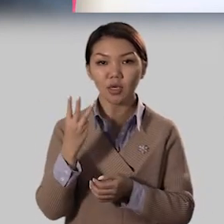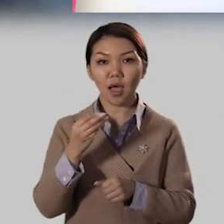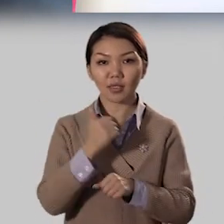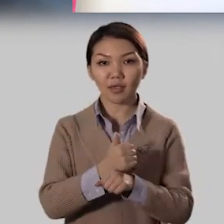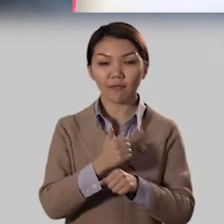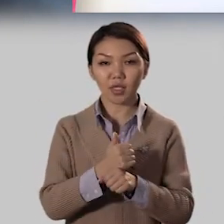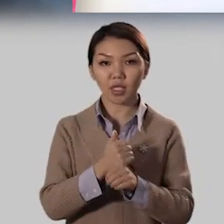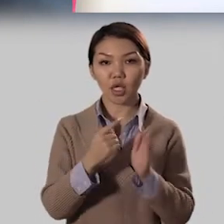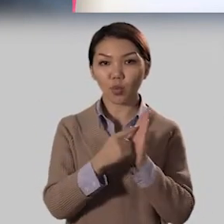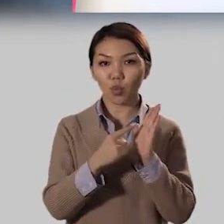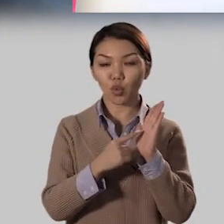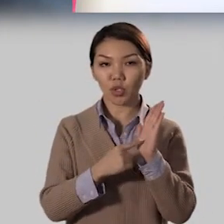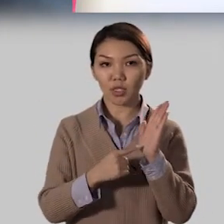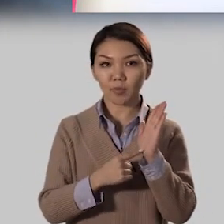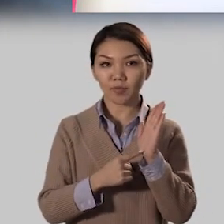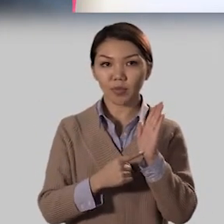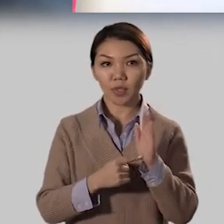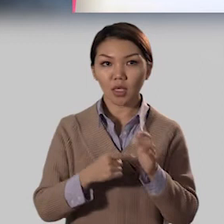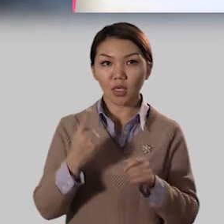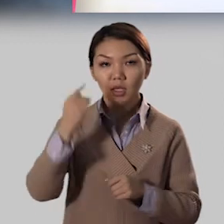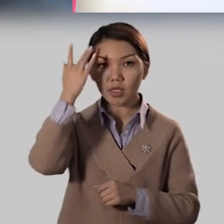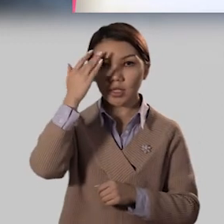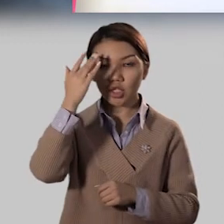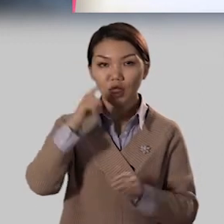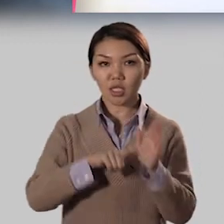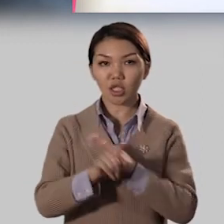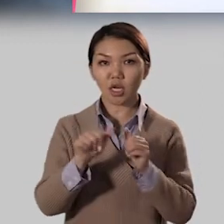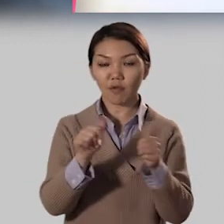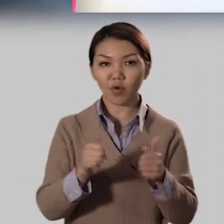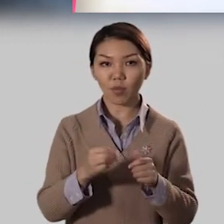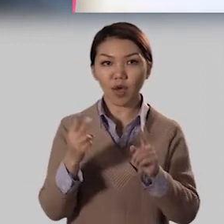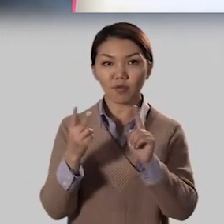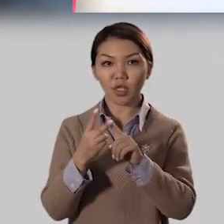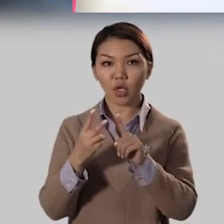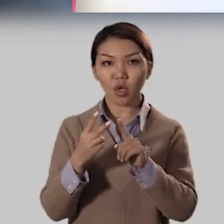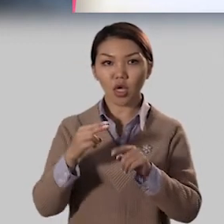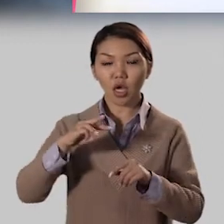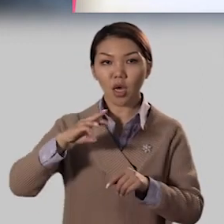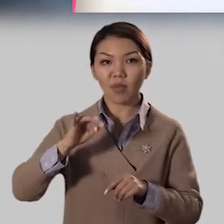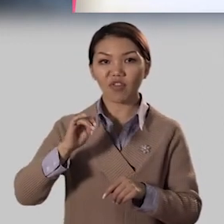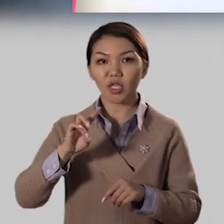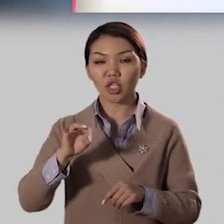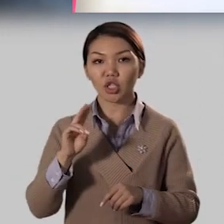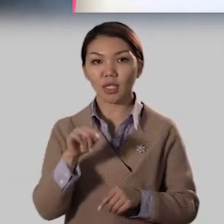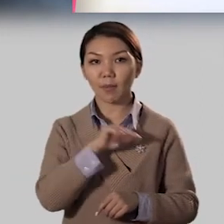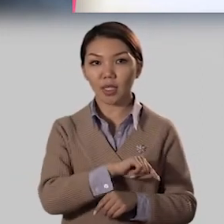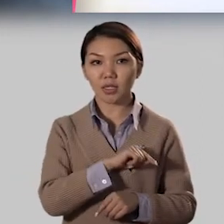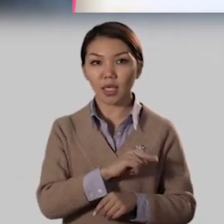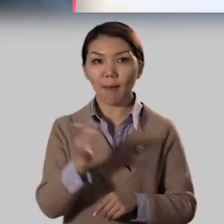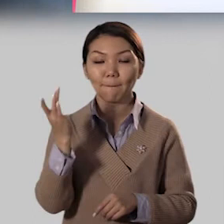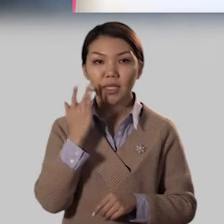первое значение начальная форма второе морфологические признаки постоянные и